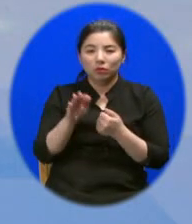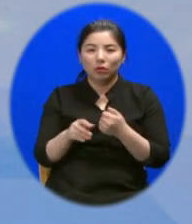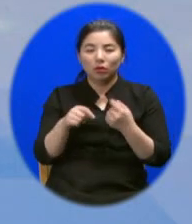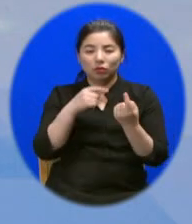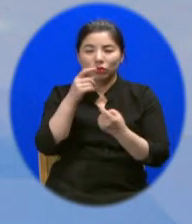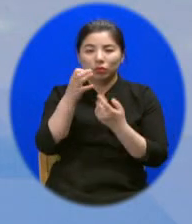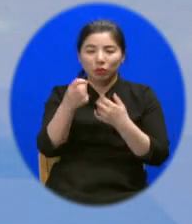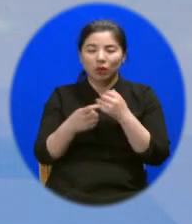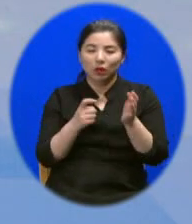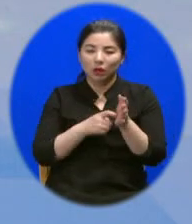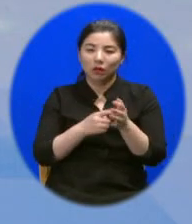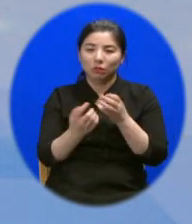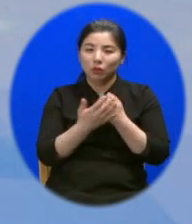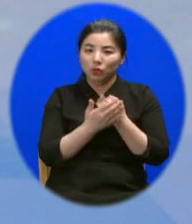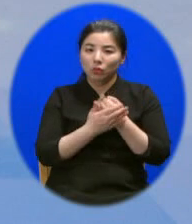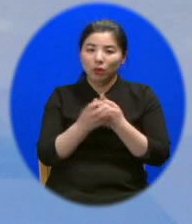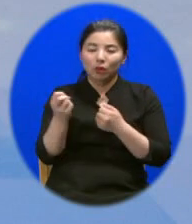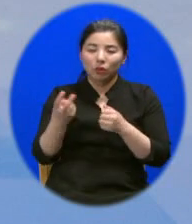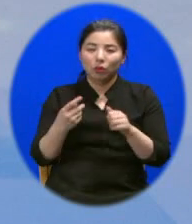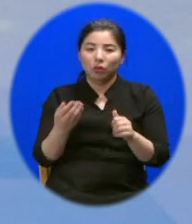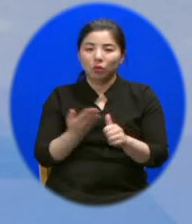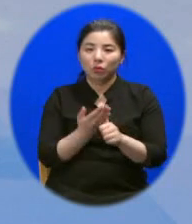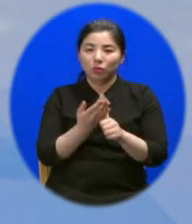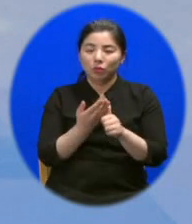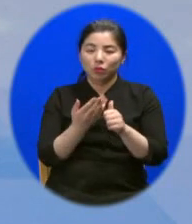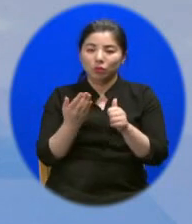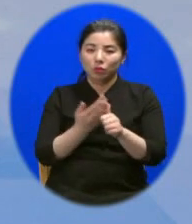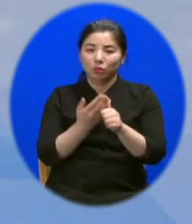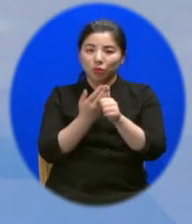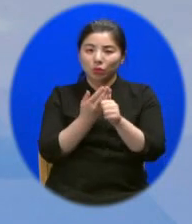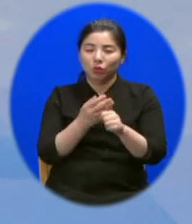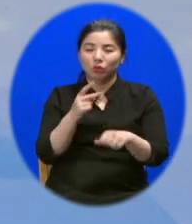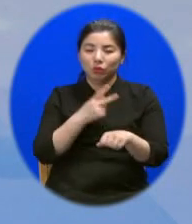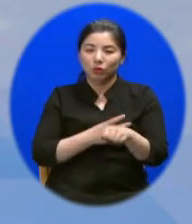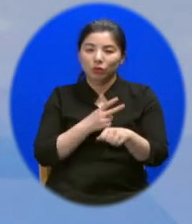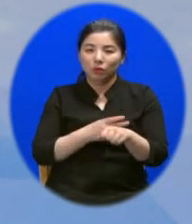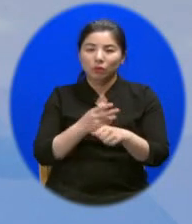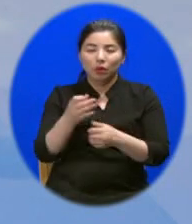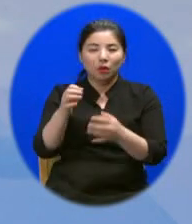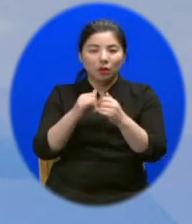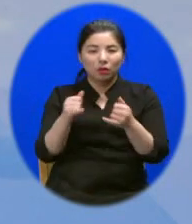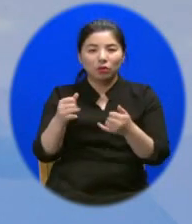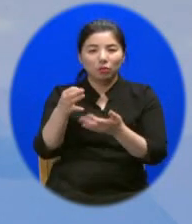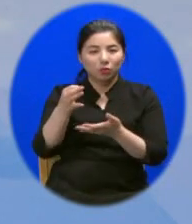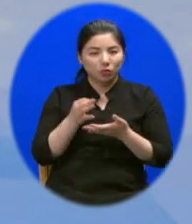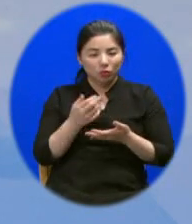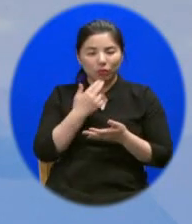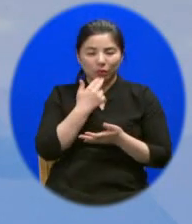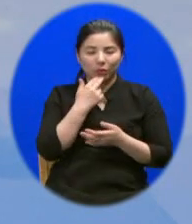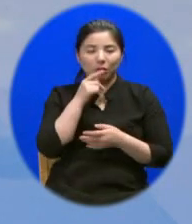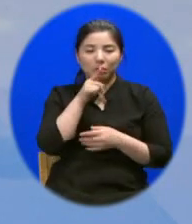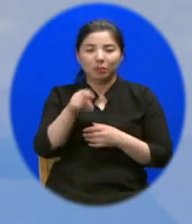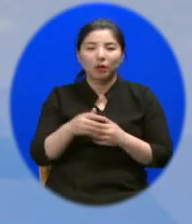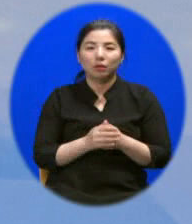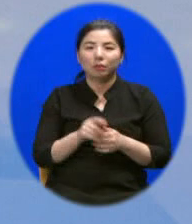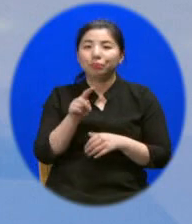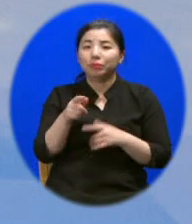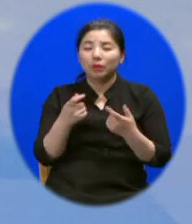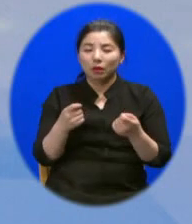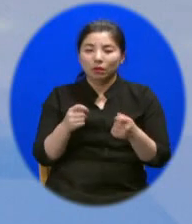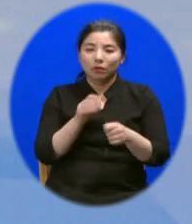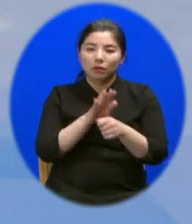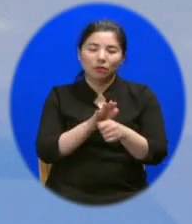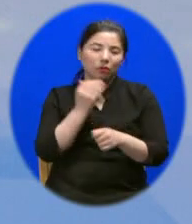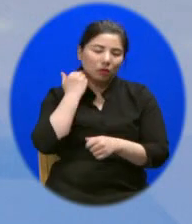긴급지원 이나 보유 교사인 껌 이런 부분들에 대한 지원책이 없다고 말씀들 하십니다 아이처럼 지원에